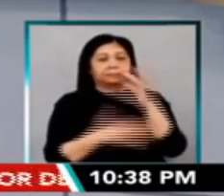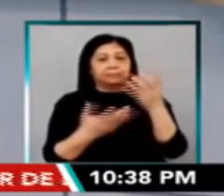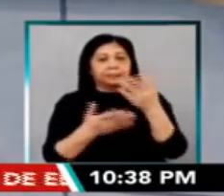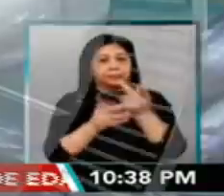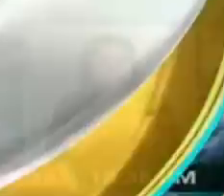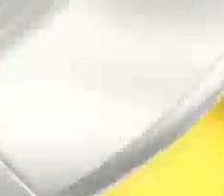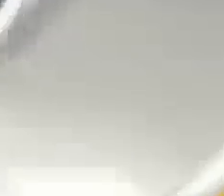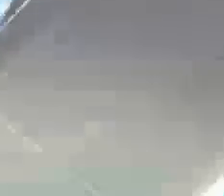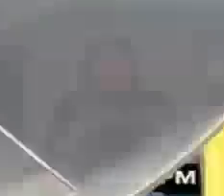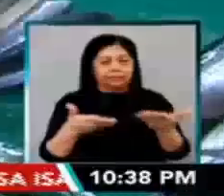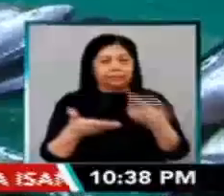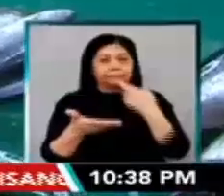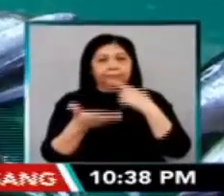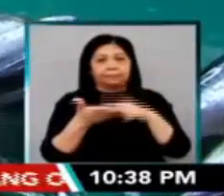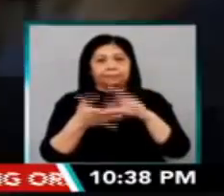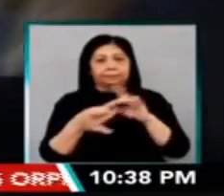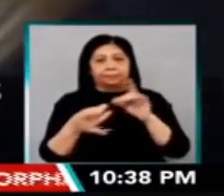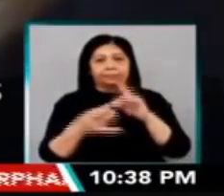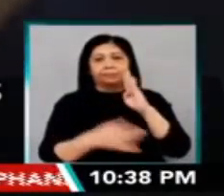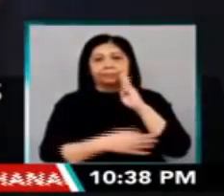Reyes.